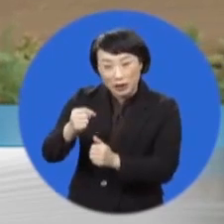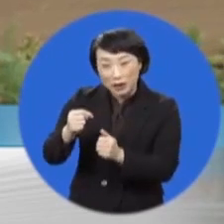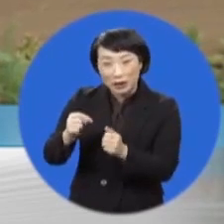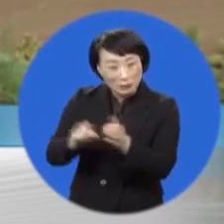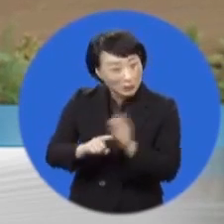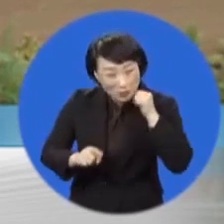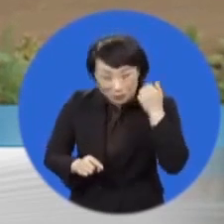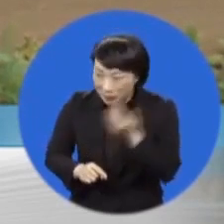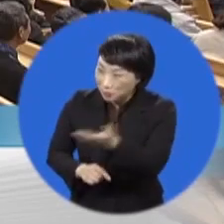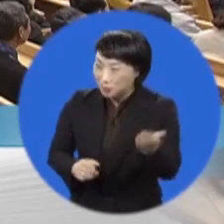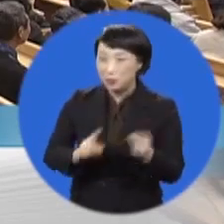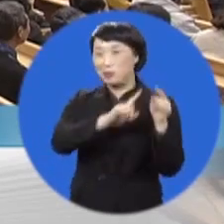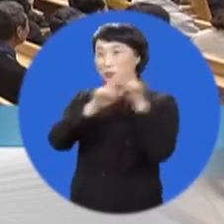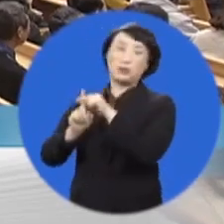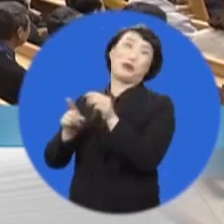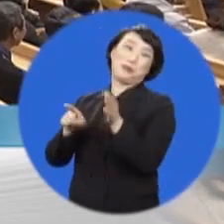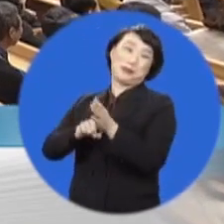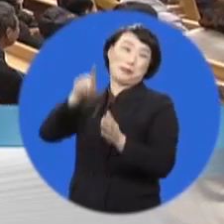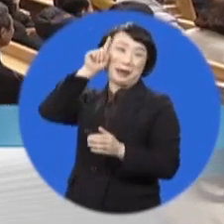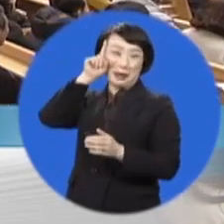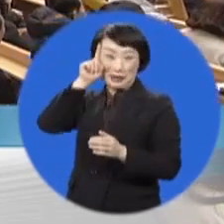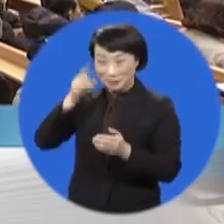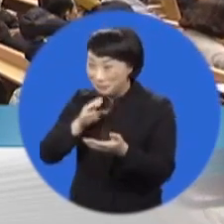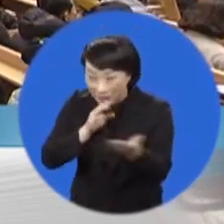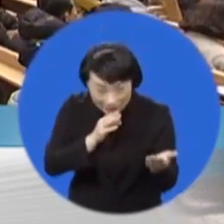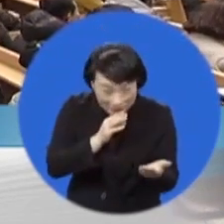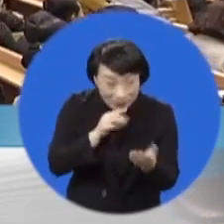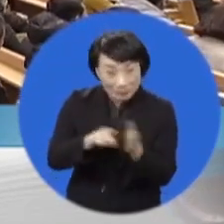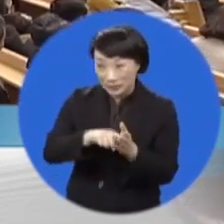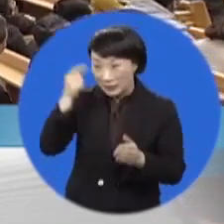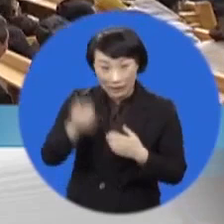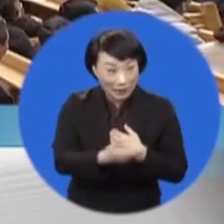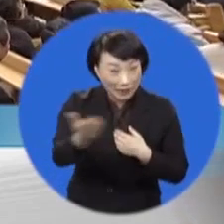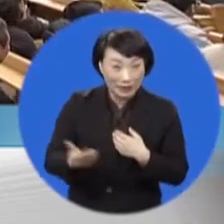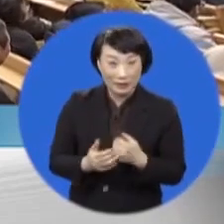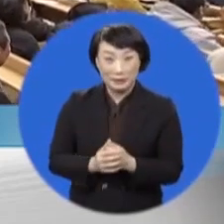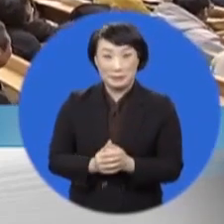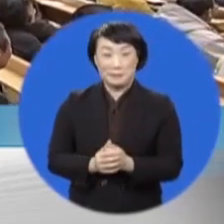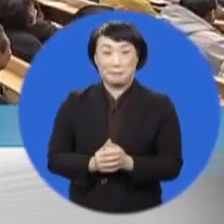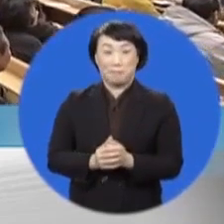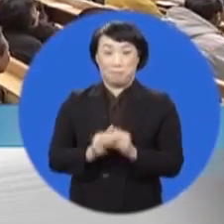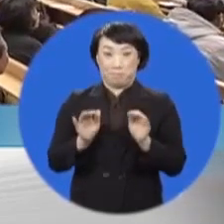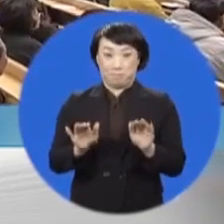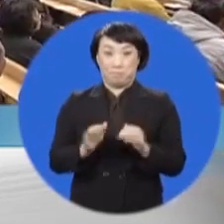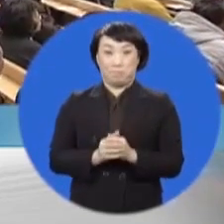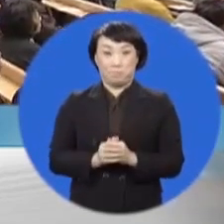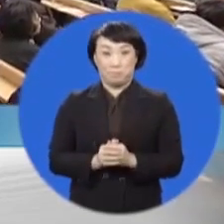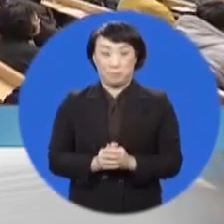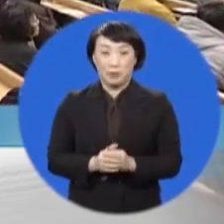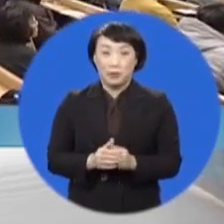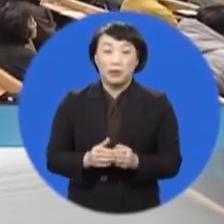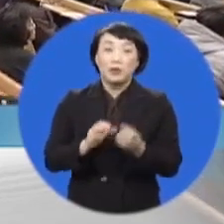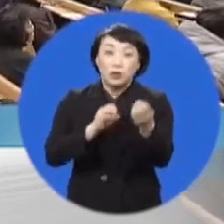짙지 아 위도 김리 버 예 그니까 중